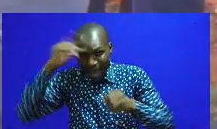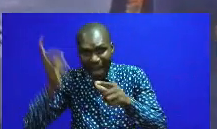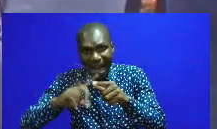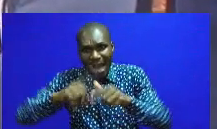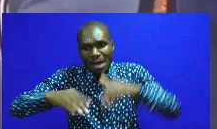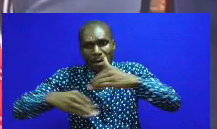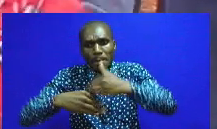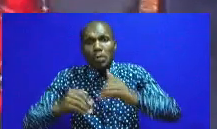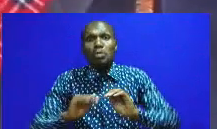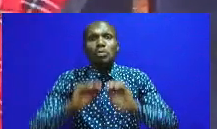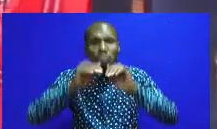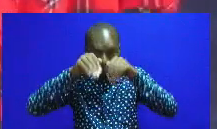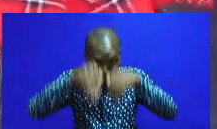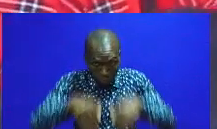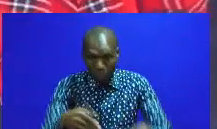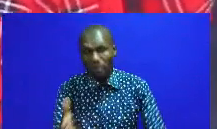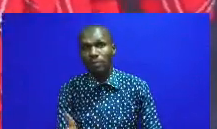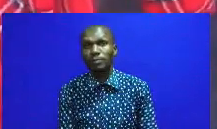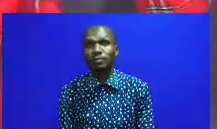bekera matuta